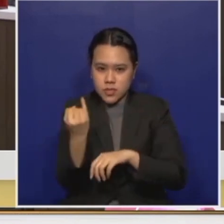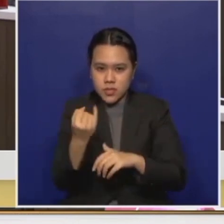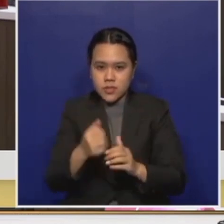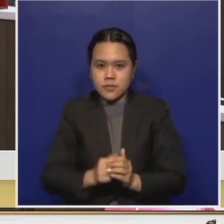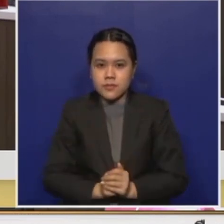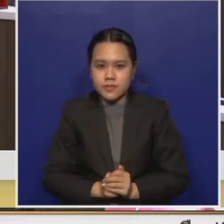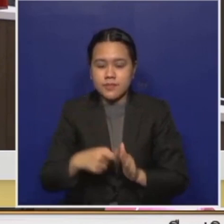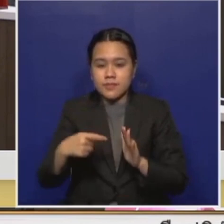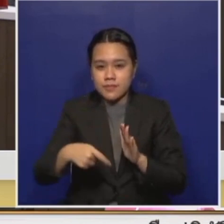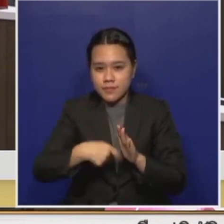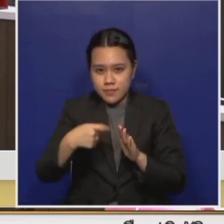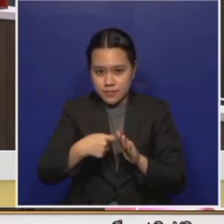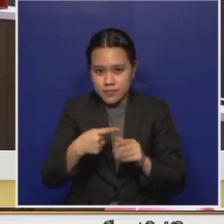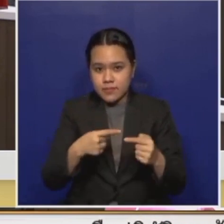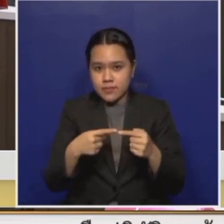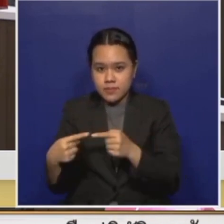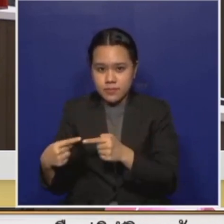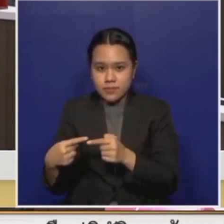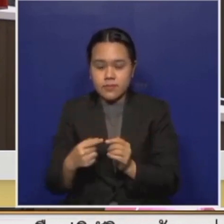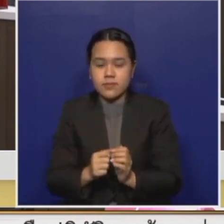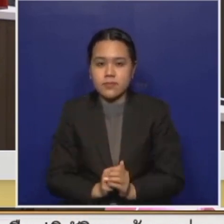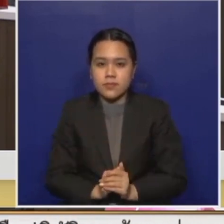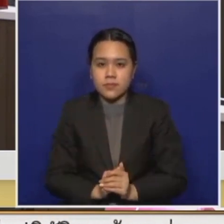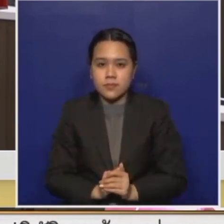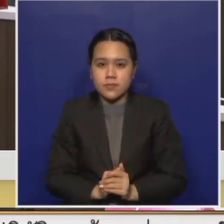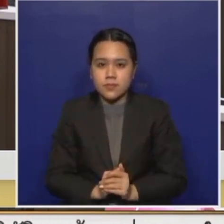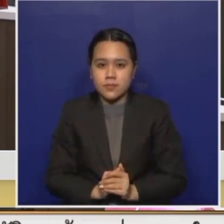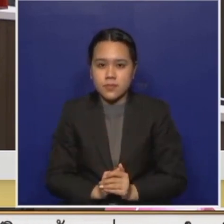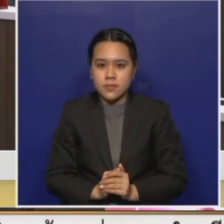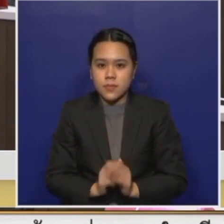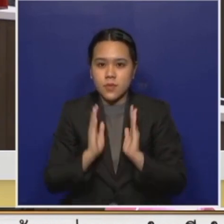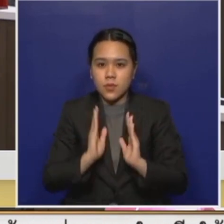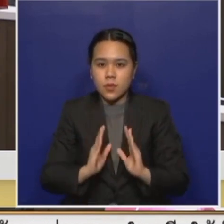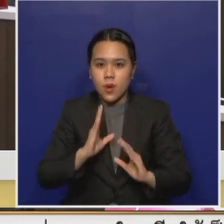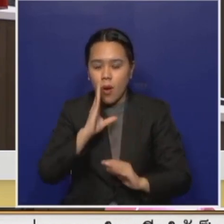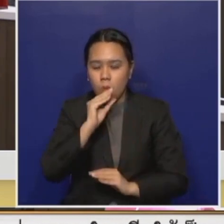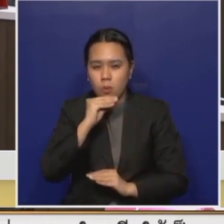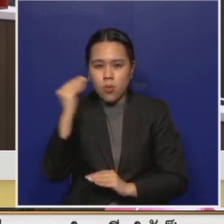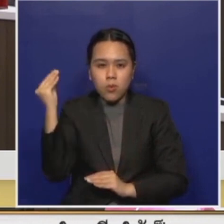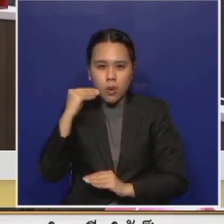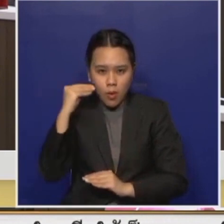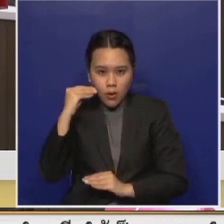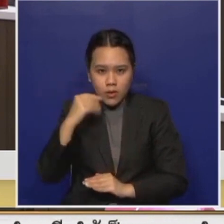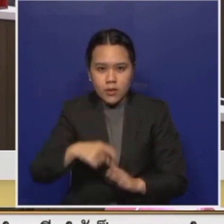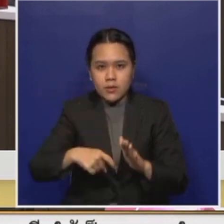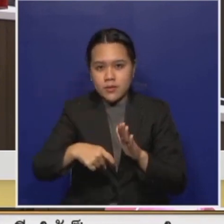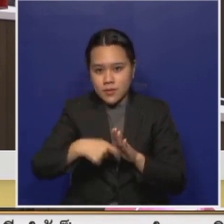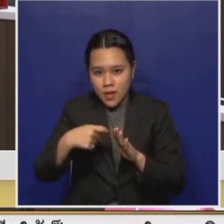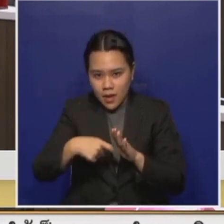สาเหตุ ทพใหานครับแ่นอนครับพูดกัมากเป็นทั้งเหตุขสุ